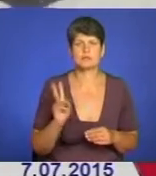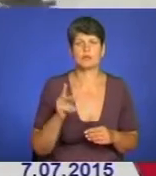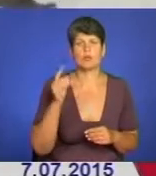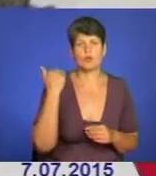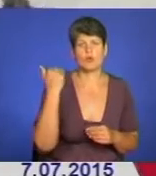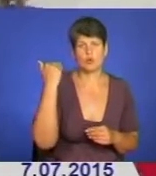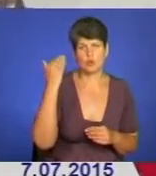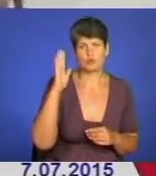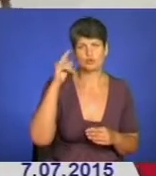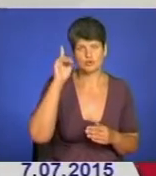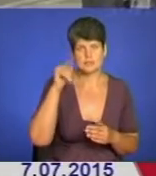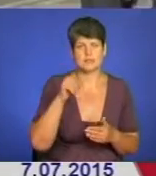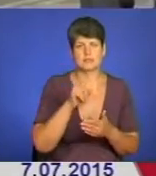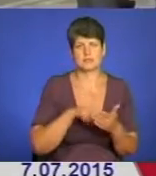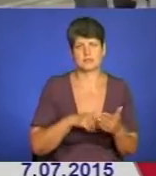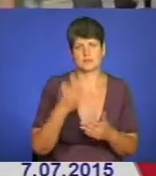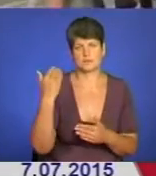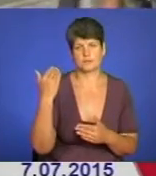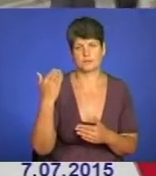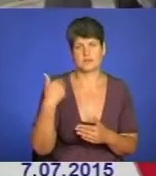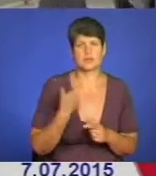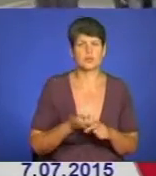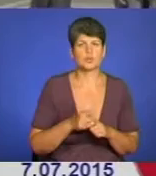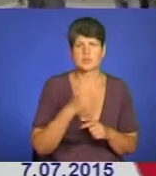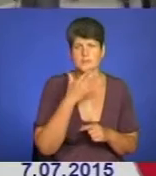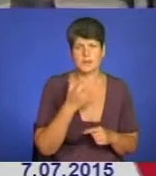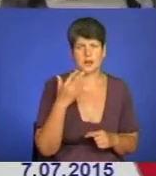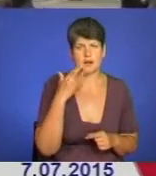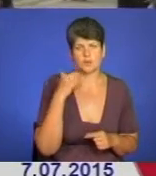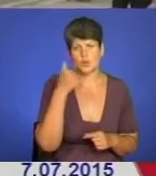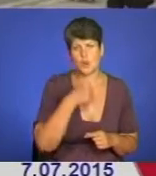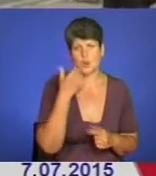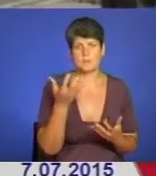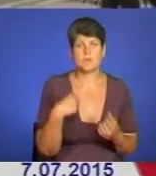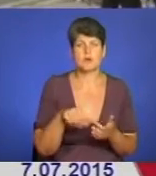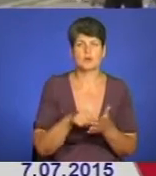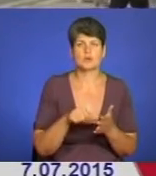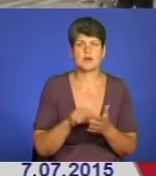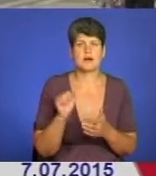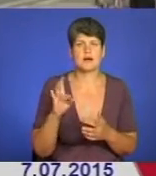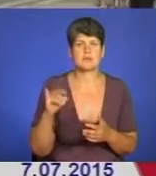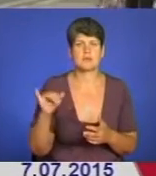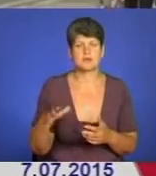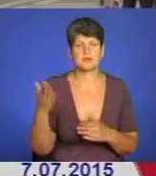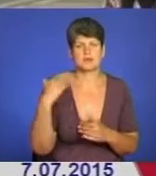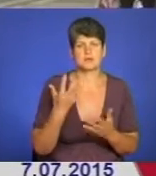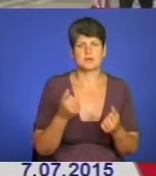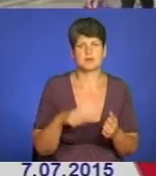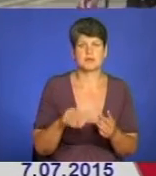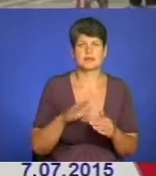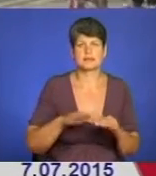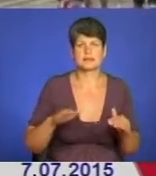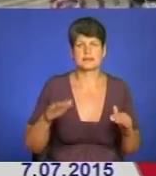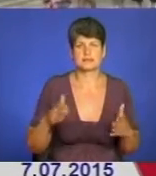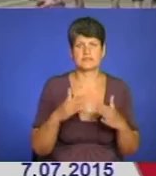будуть знати і вірити в нього. Я вже дуже багато років беру участь як аніматор, а до того брала участь як дитина в таборі